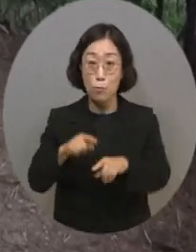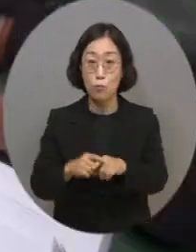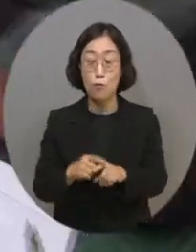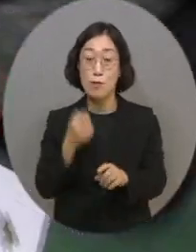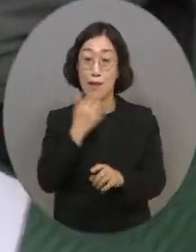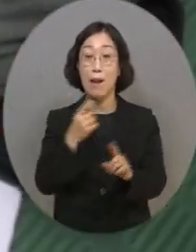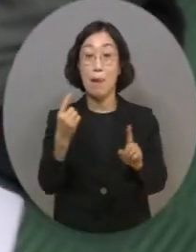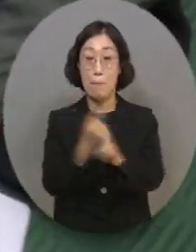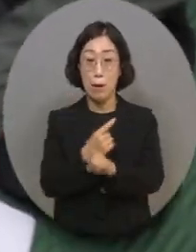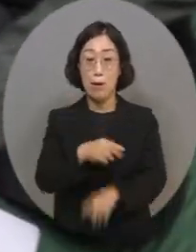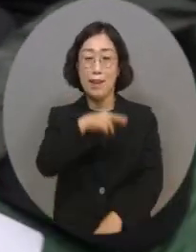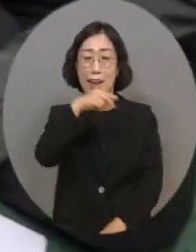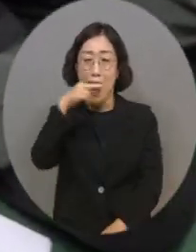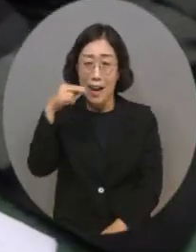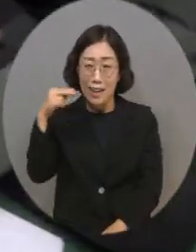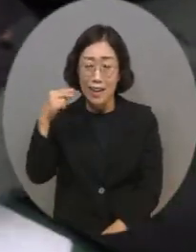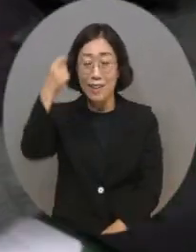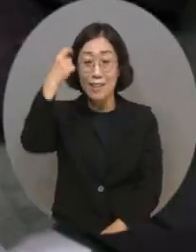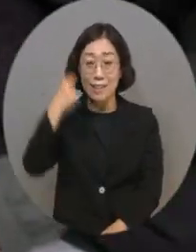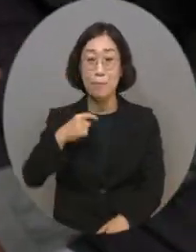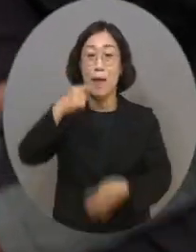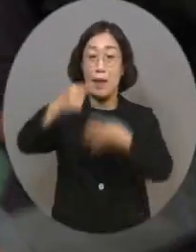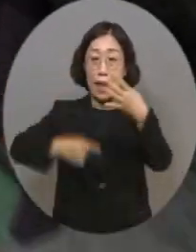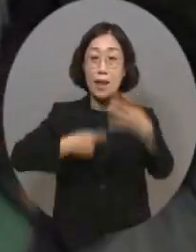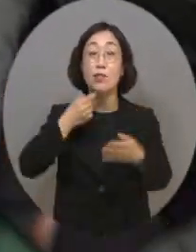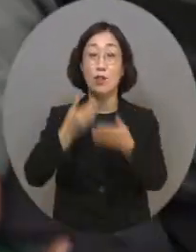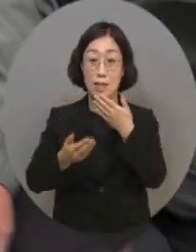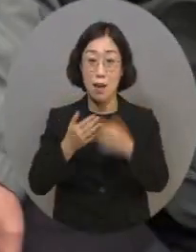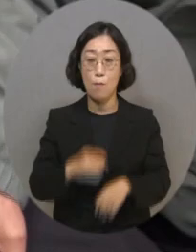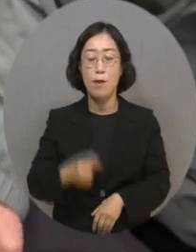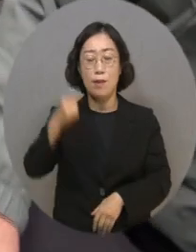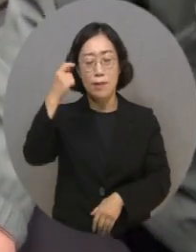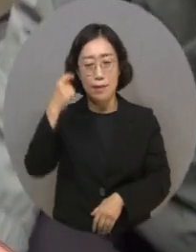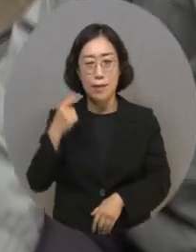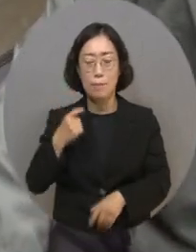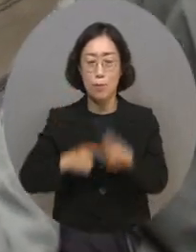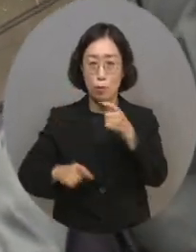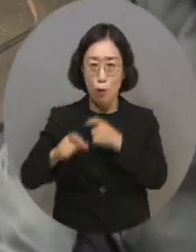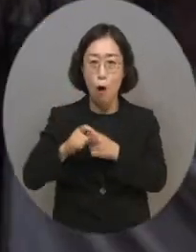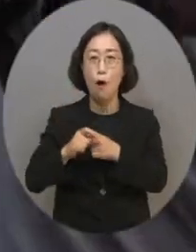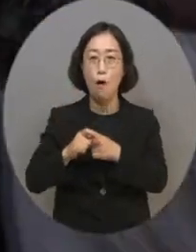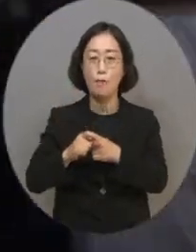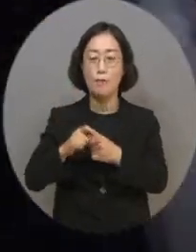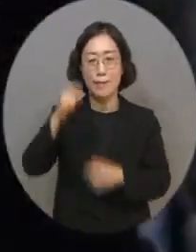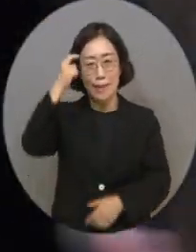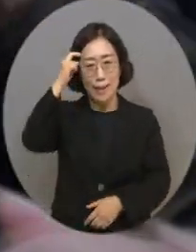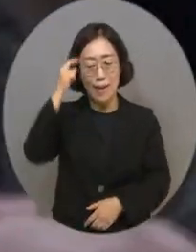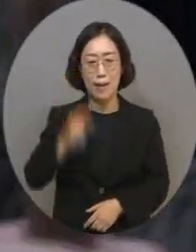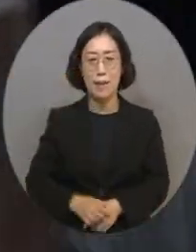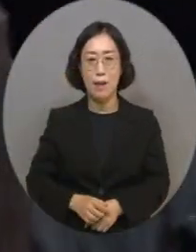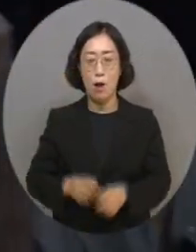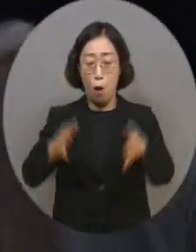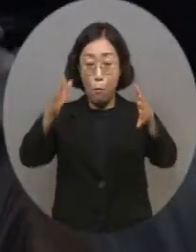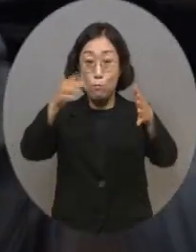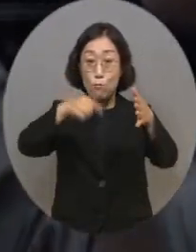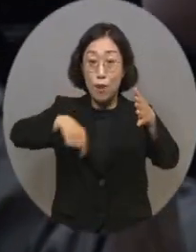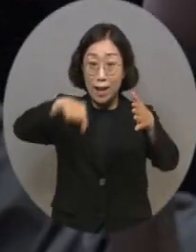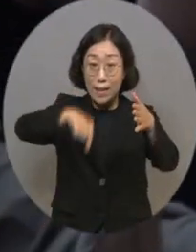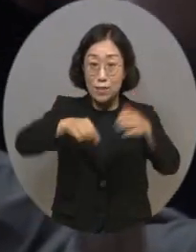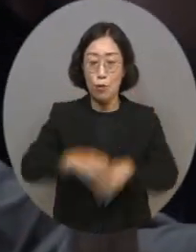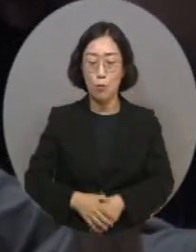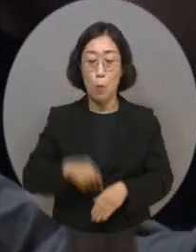입고 향기를 내는 과정의 계절을 체험하며 느낌을 담습니다. 때로는 건물 안에서,